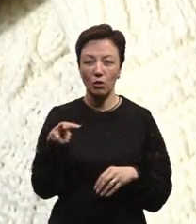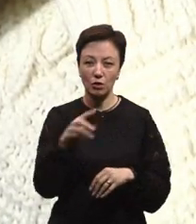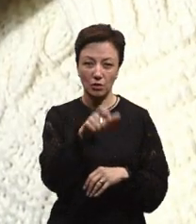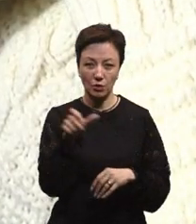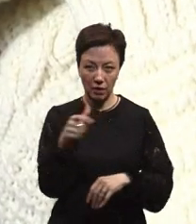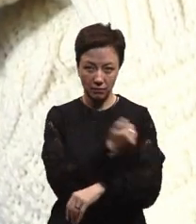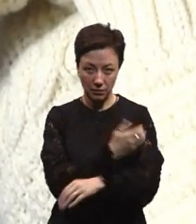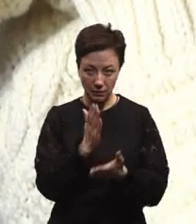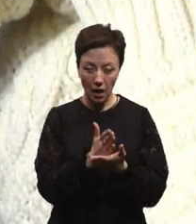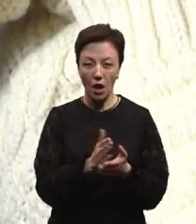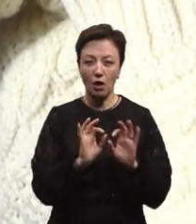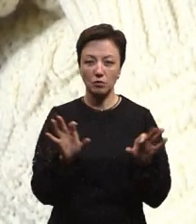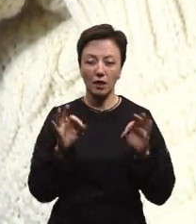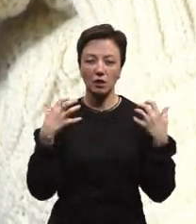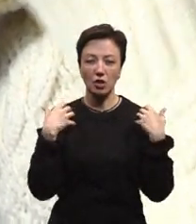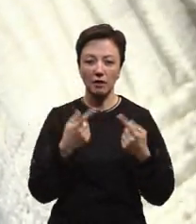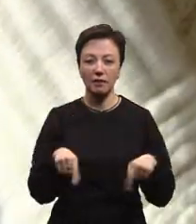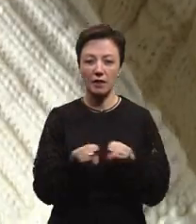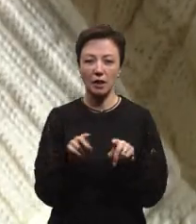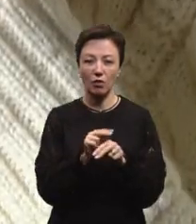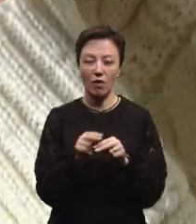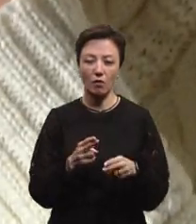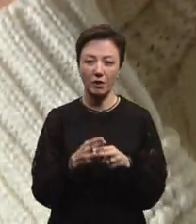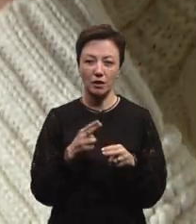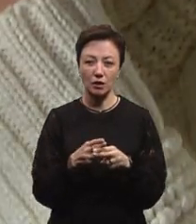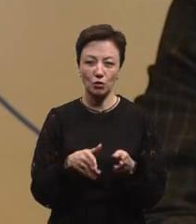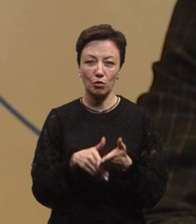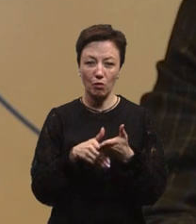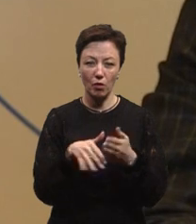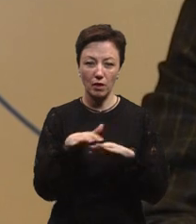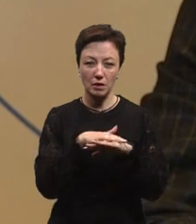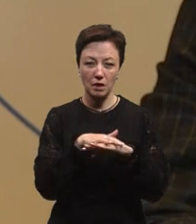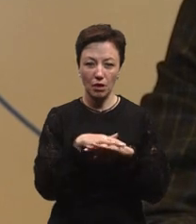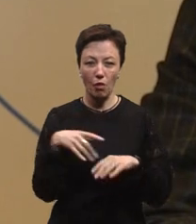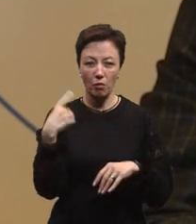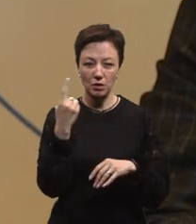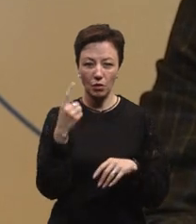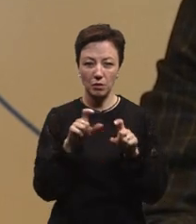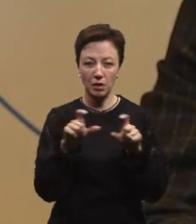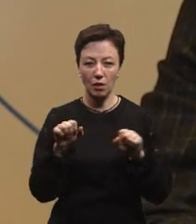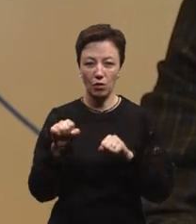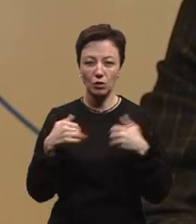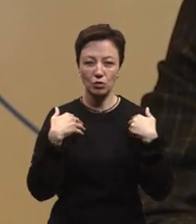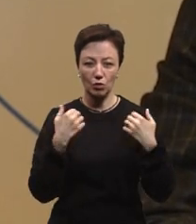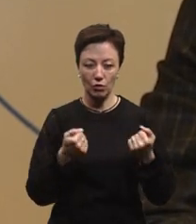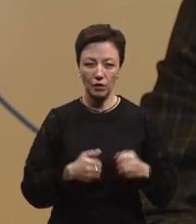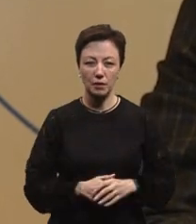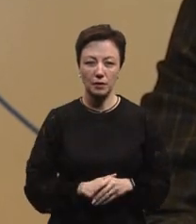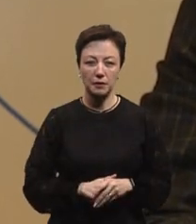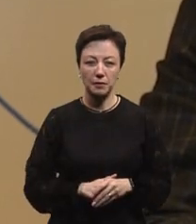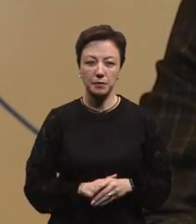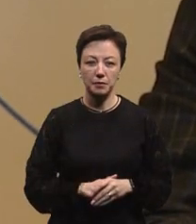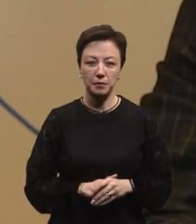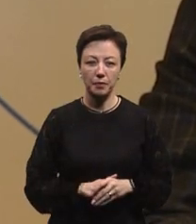чоловік розповіла на брифінгу начальниця відділу лікувально-профілактичної допомоги населенню обласного Департаменту охорони Аліна